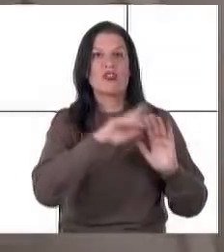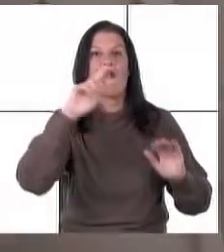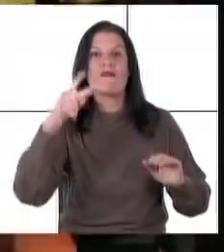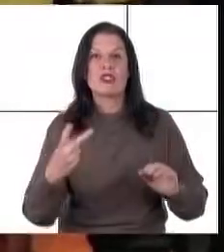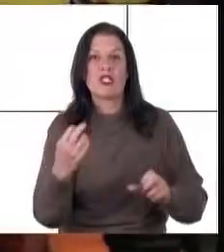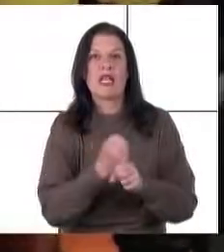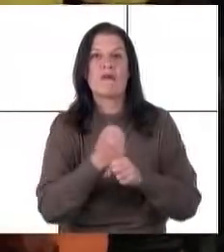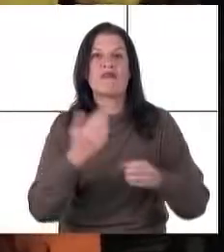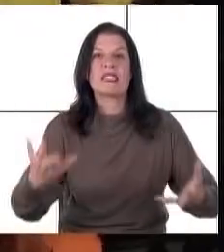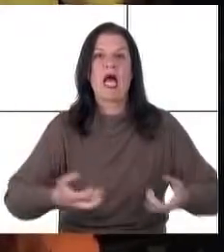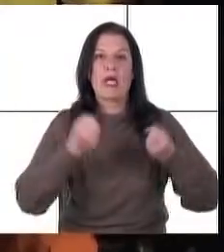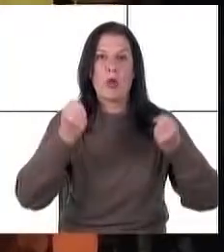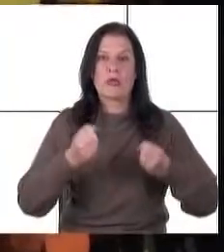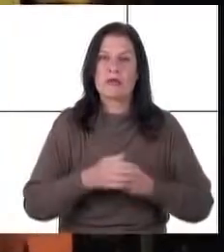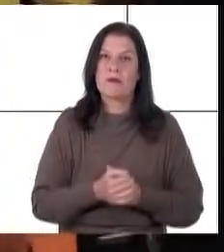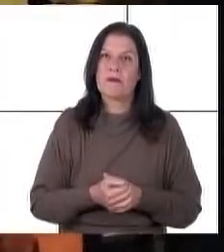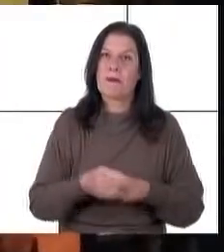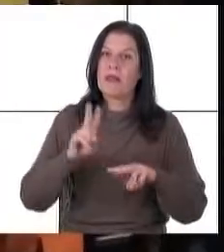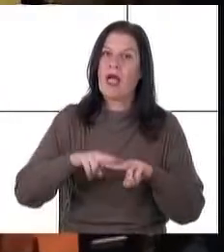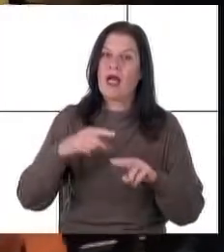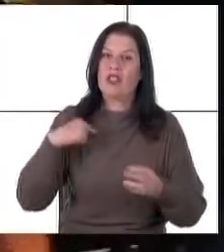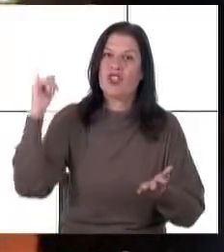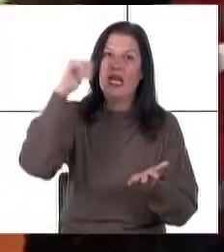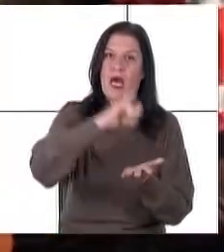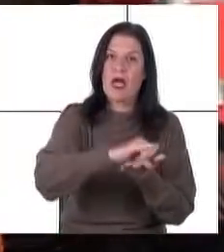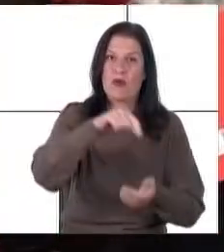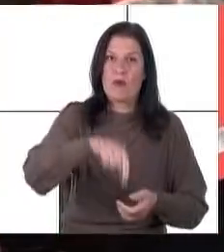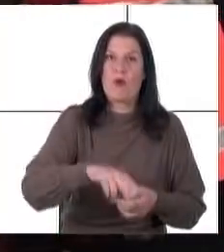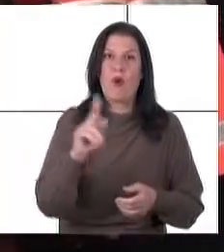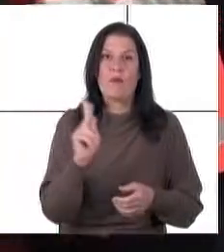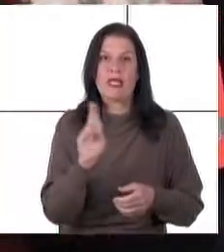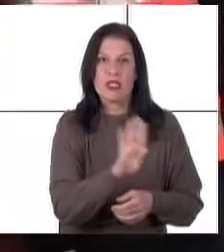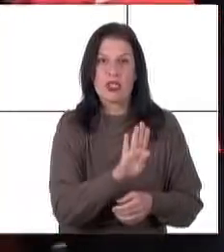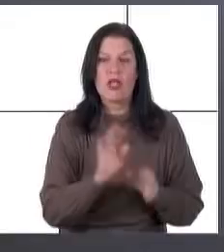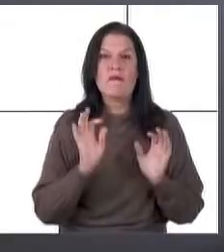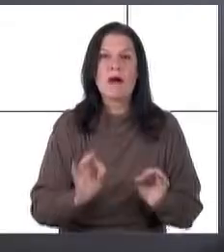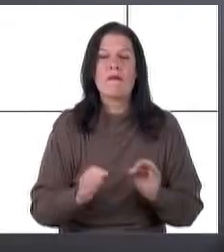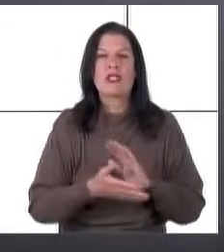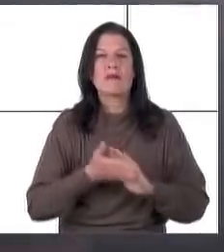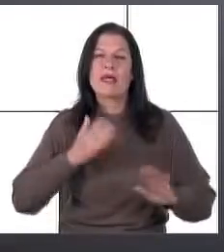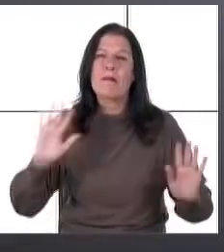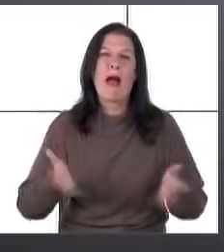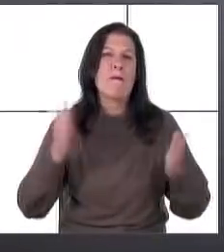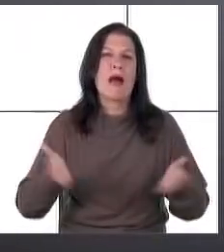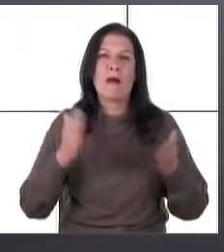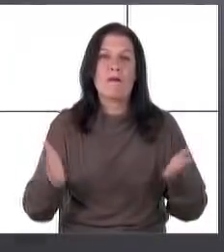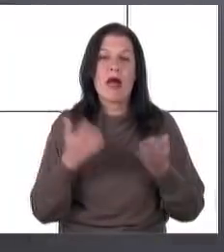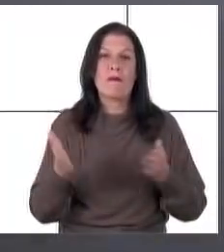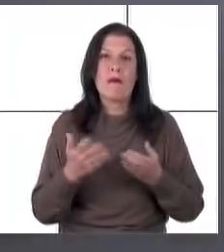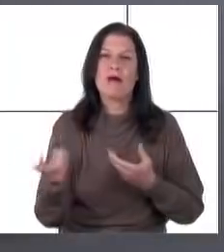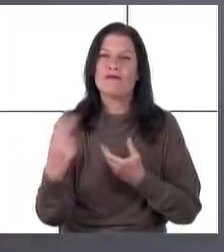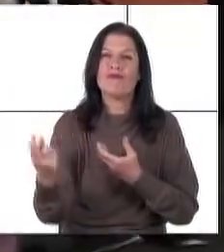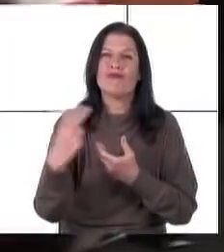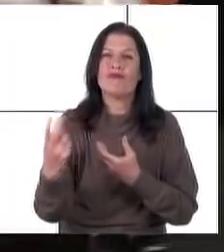אז אחרי שנחתנו עכשיו כאן בקישינב, מתחיל באמת מרוץ נגד הזמן. חייבים לעלות פה את כולם תוך